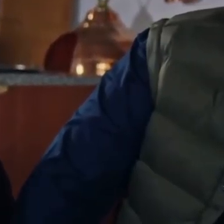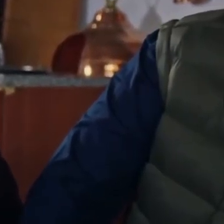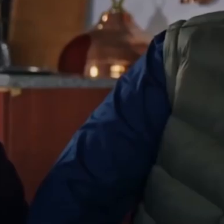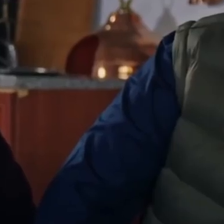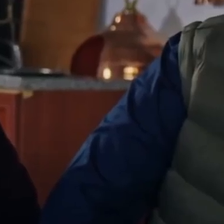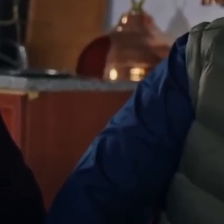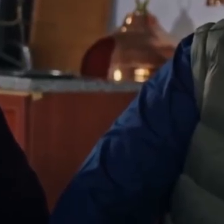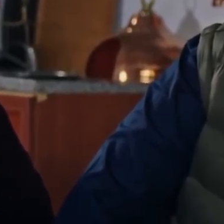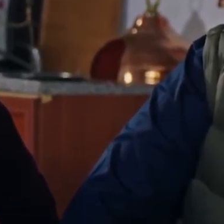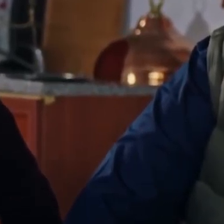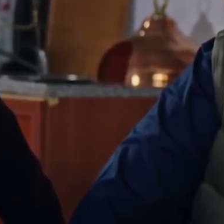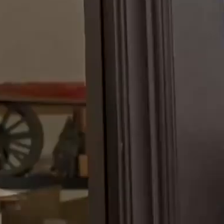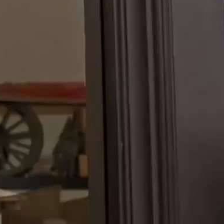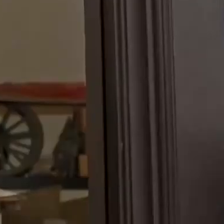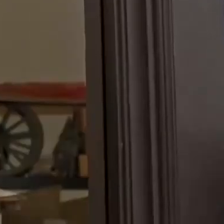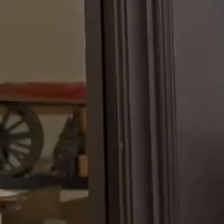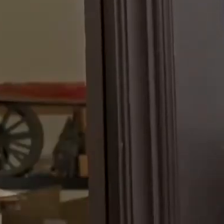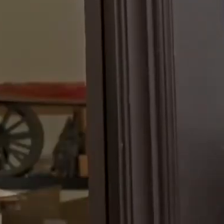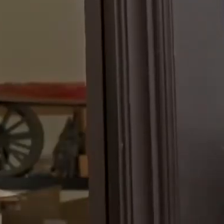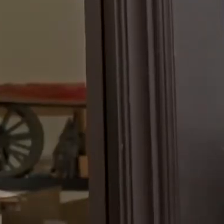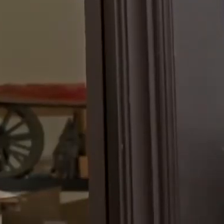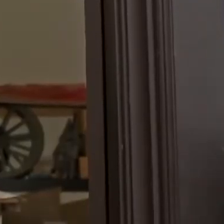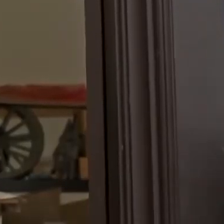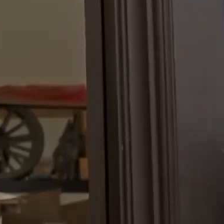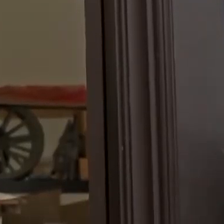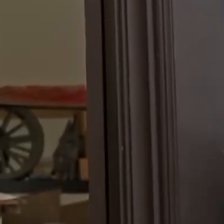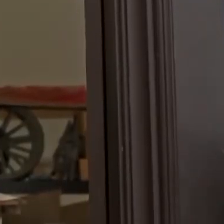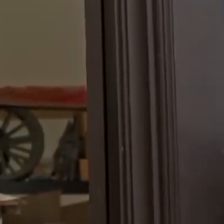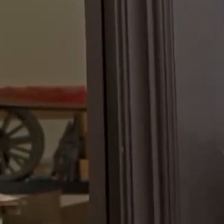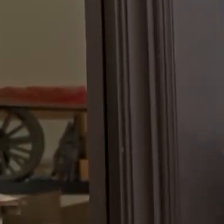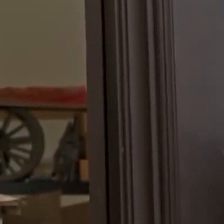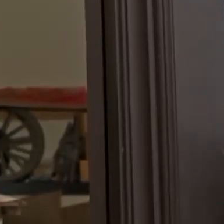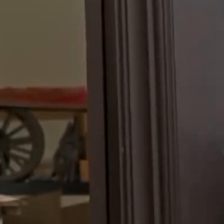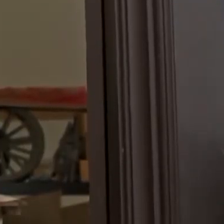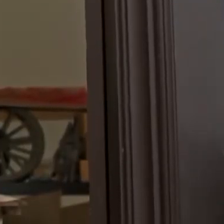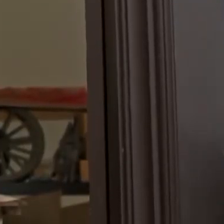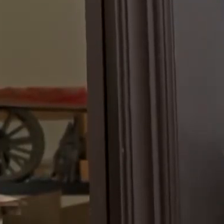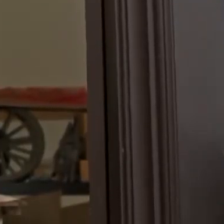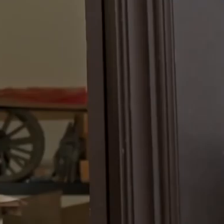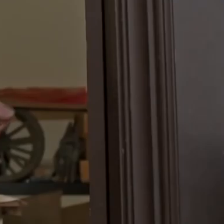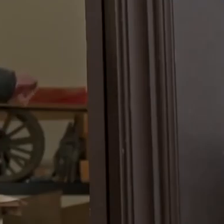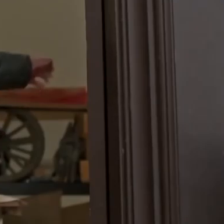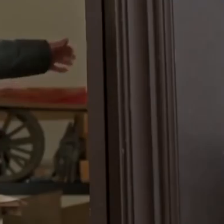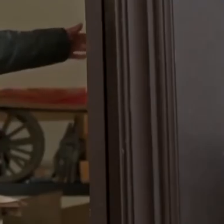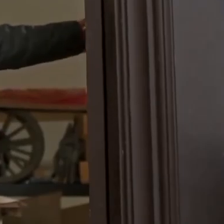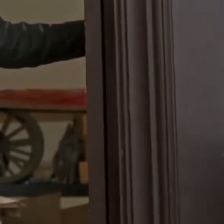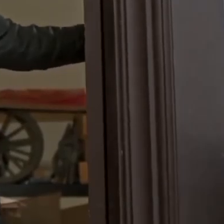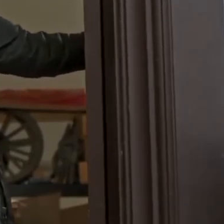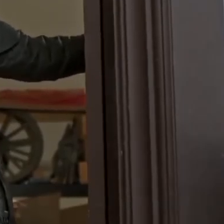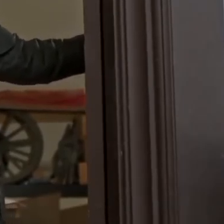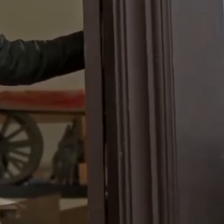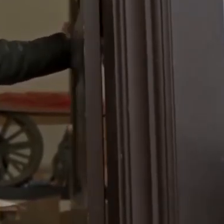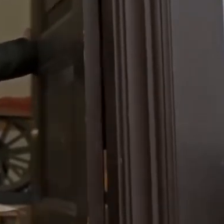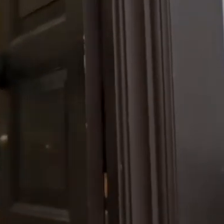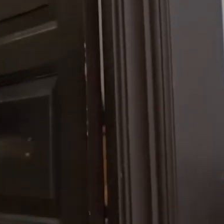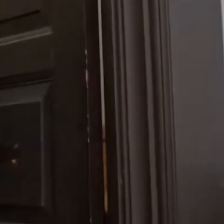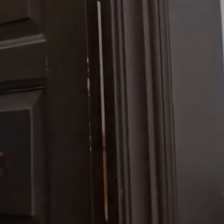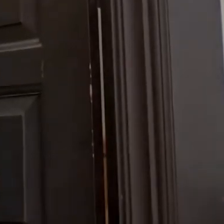Fatih pişmanlıkla baktı. İbrahim marangozhanenin eşiğinde karamsar haliyle düşünüyordu. Dışarı çıkıp kapıyı